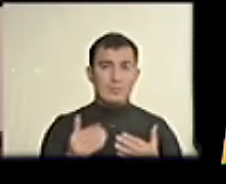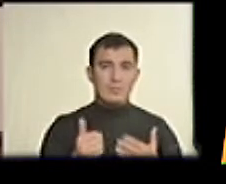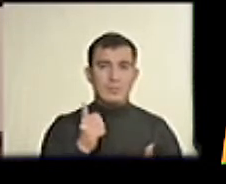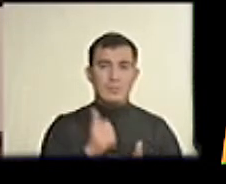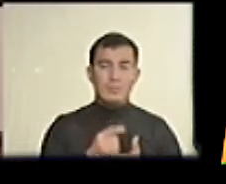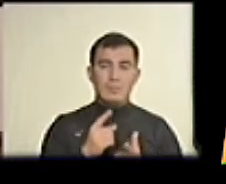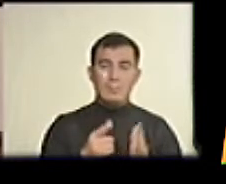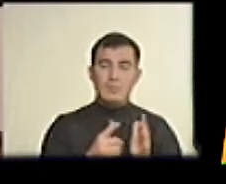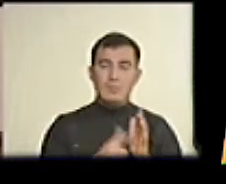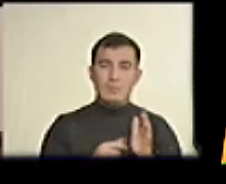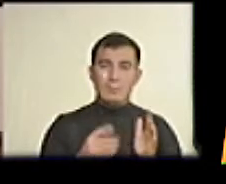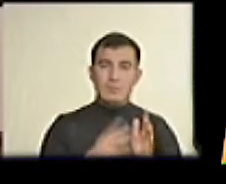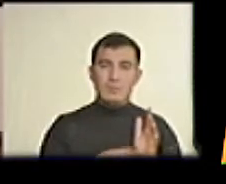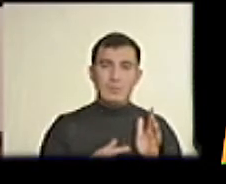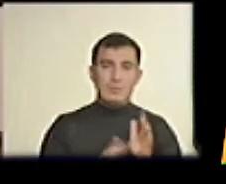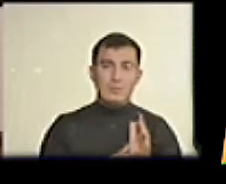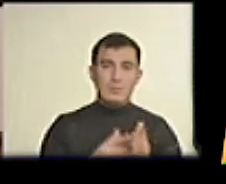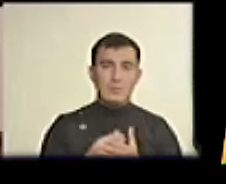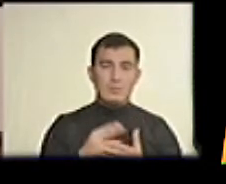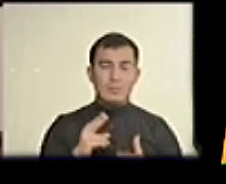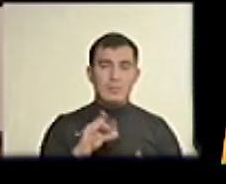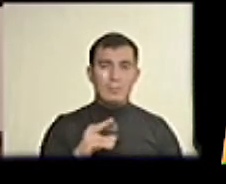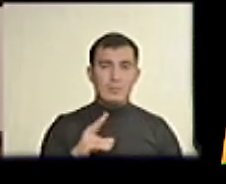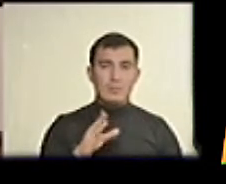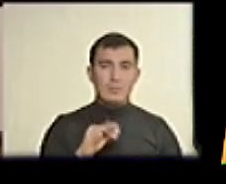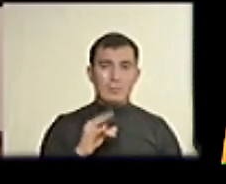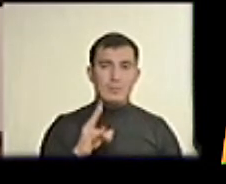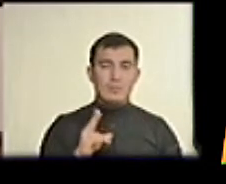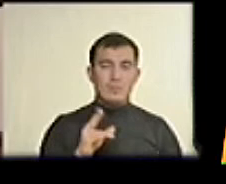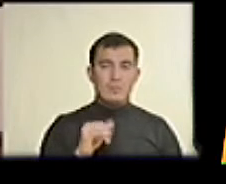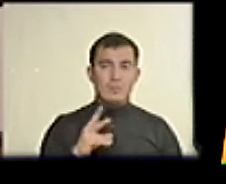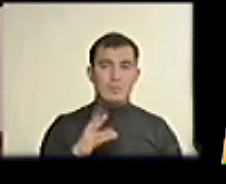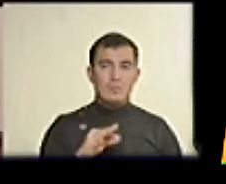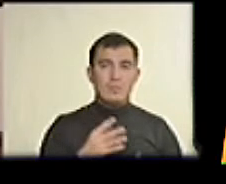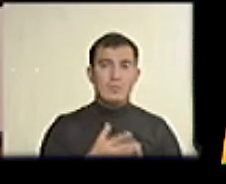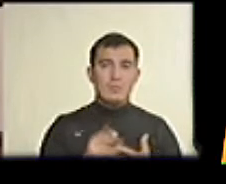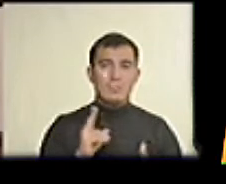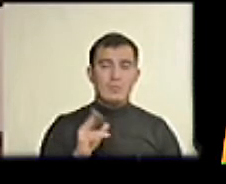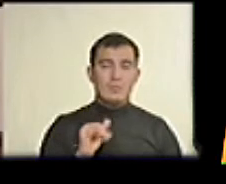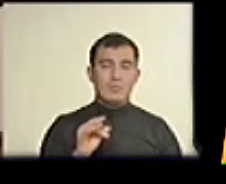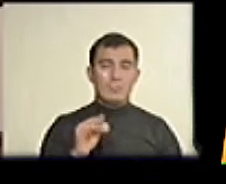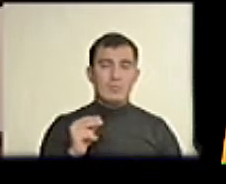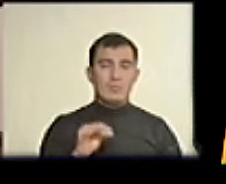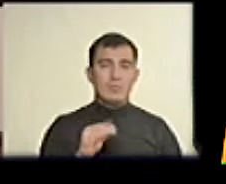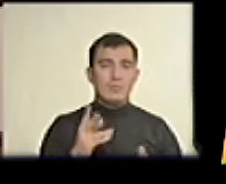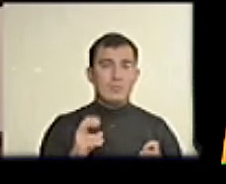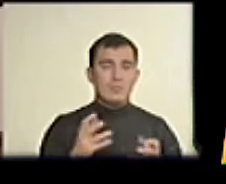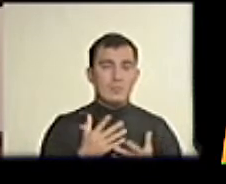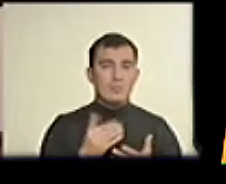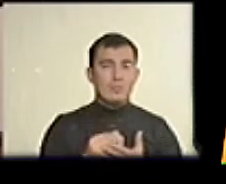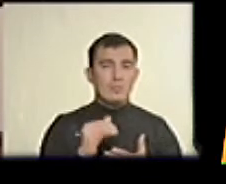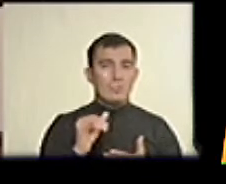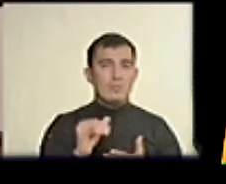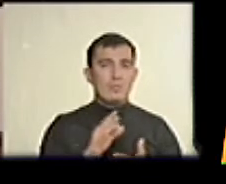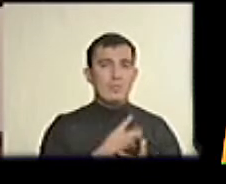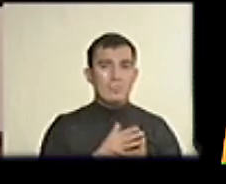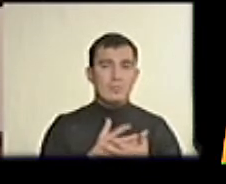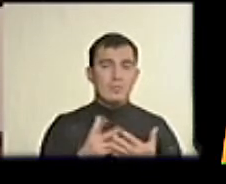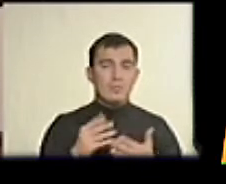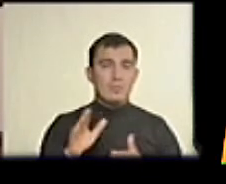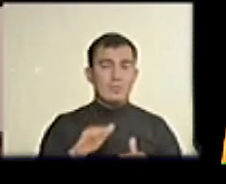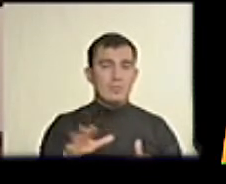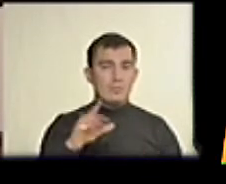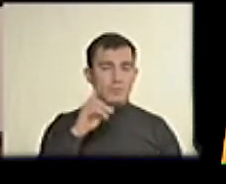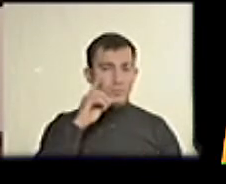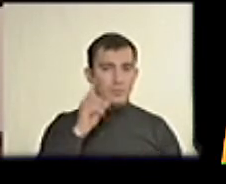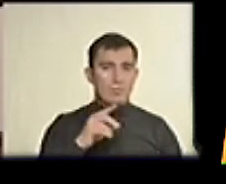1797-yilda yuborilgan o'sha polvon qo'li qo'rchi. Xo'sh, qo'rchi qanday lavozim ekan? Qani bir xotirasi mustahkam o'quvchilarimiz